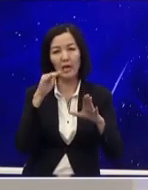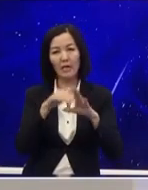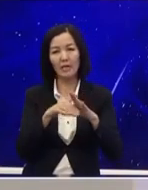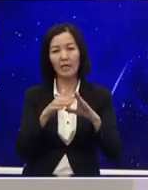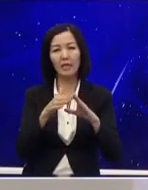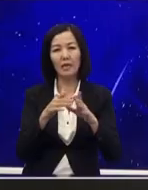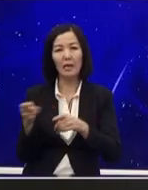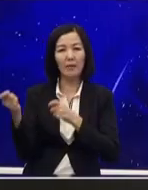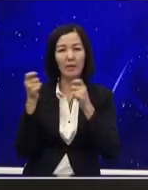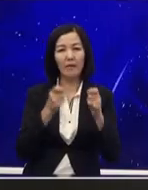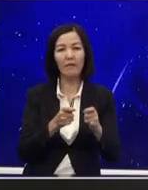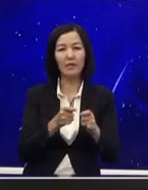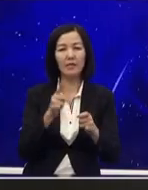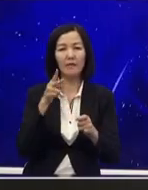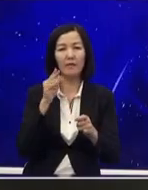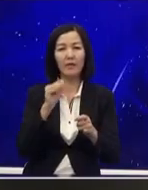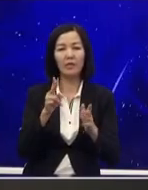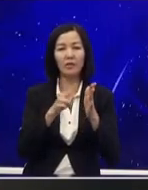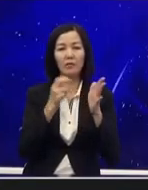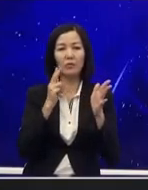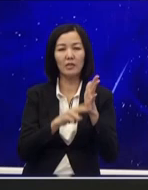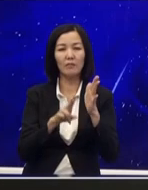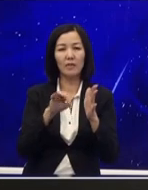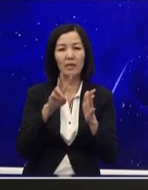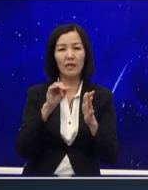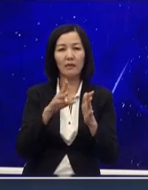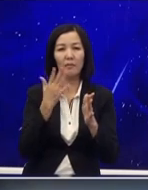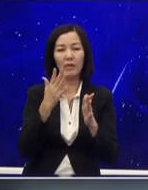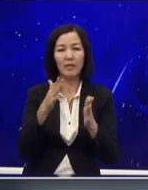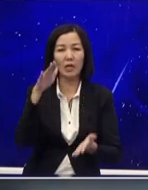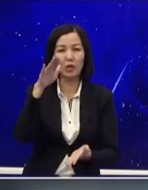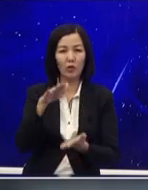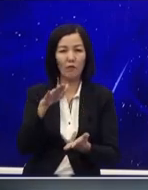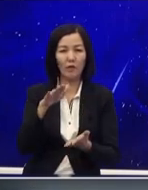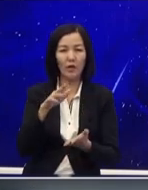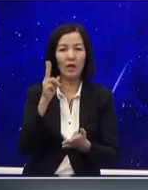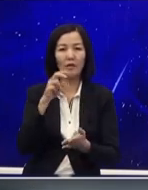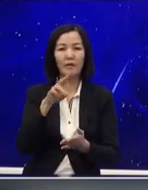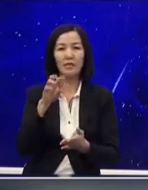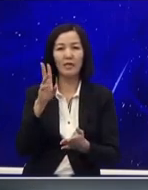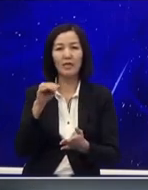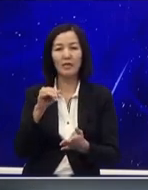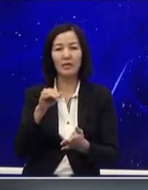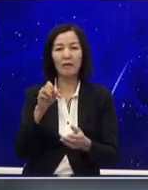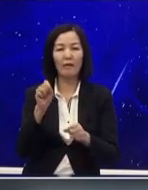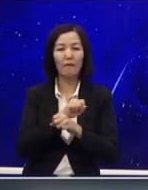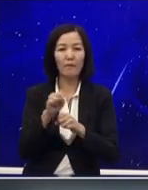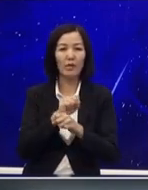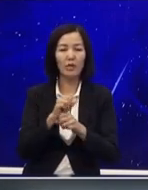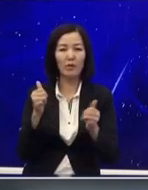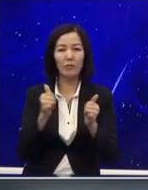перевозил водку объемом 2770 литров в 5-литровых бутылках и 200 литров спирта в машине